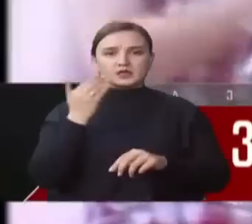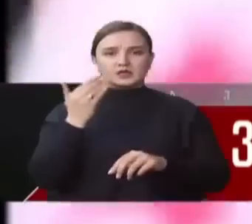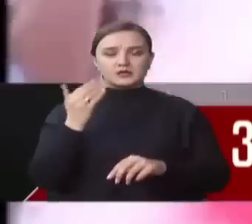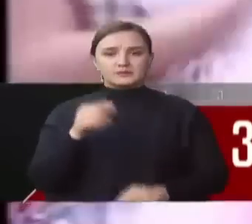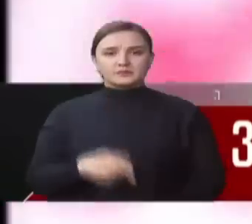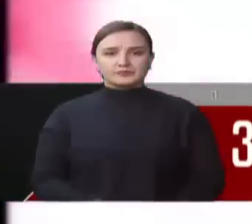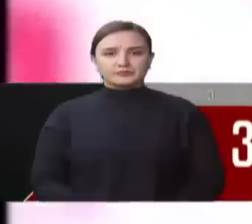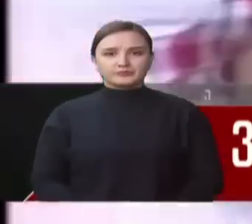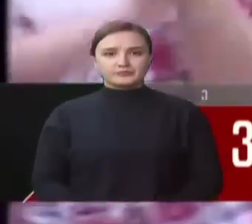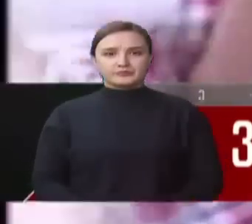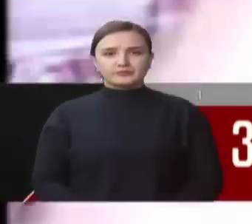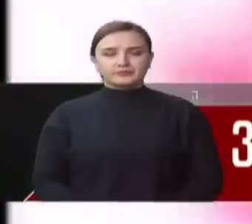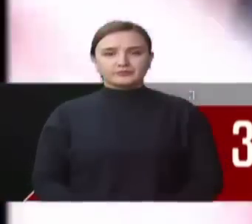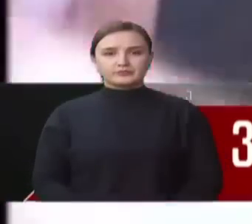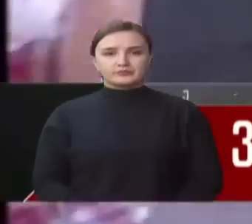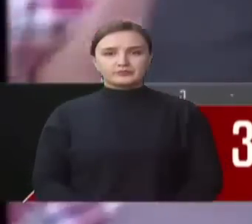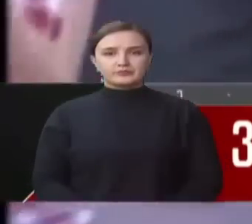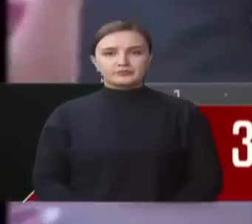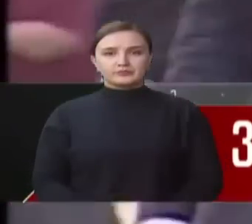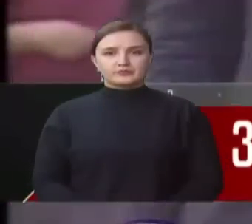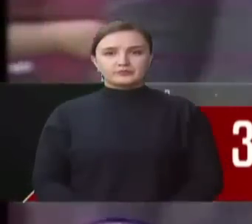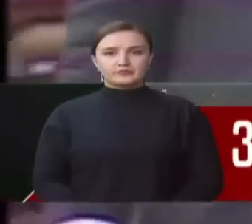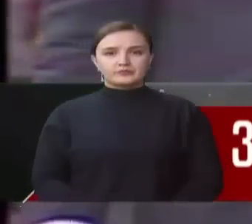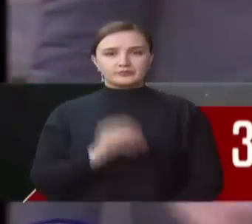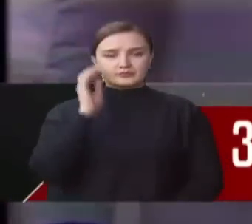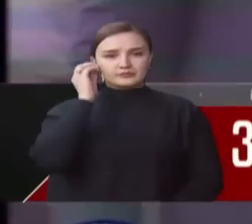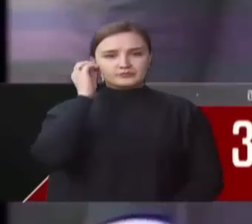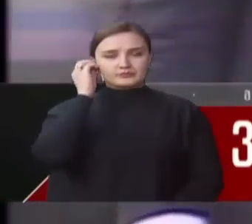pșuris, periodul ad gaismu de ședzahili.